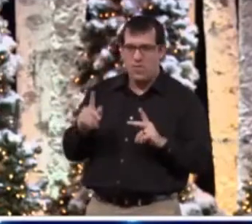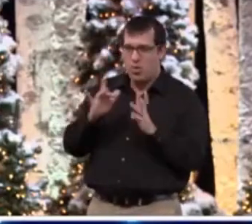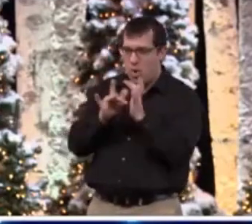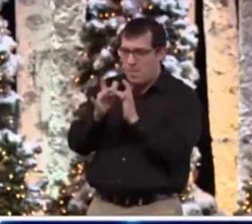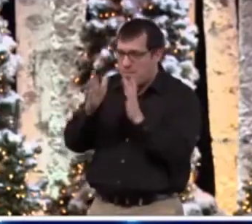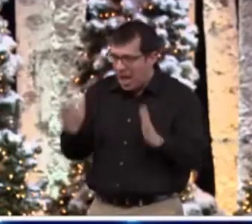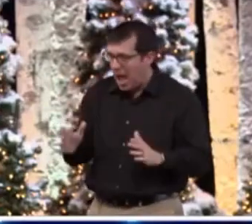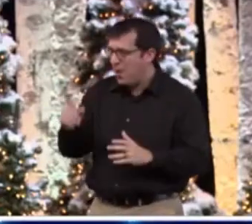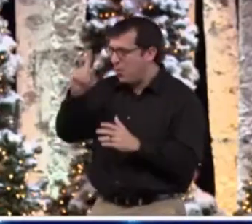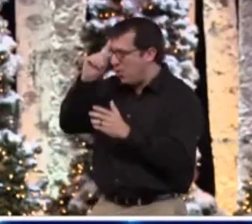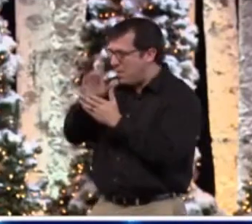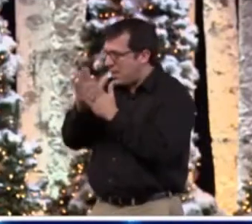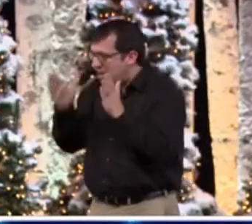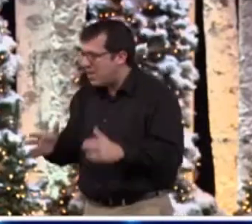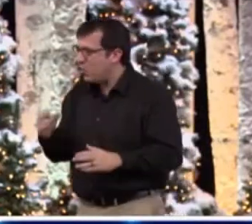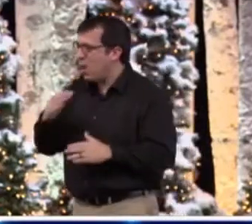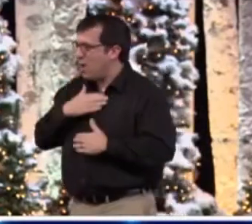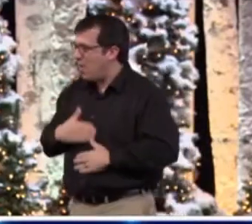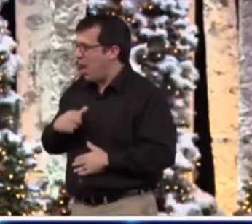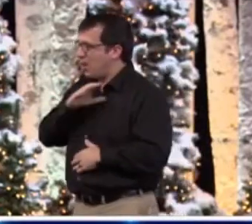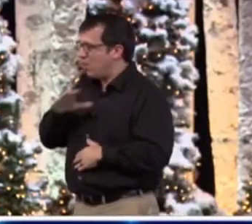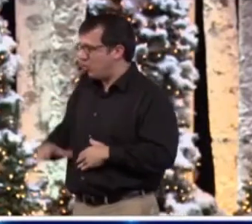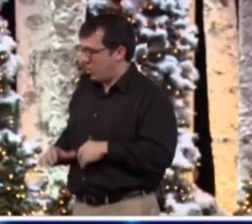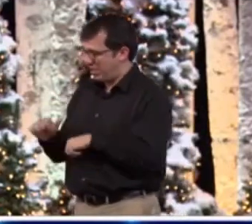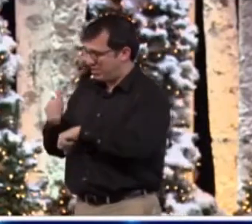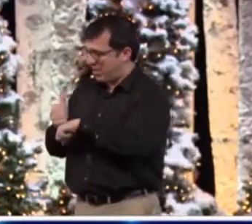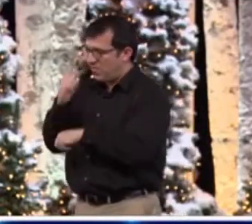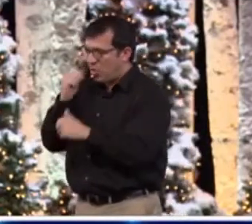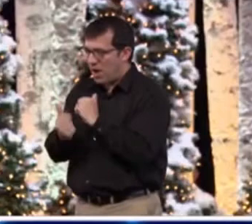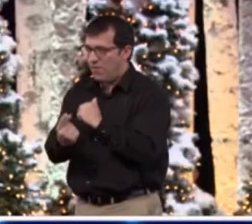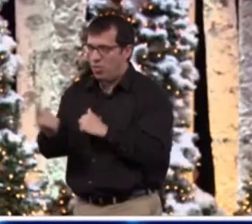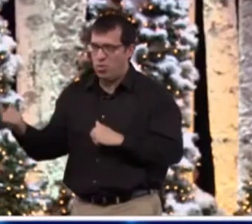ख्रीष्टको शरीरका लागि परिचालन गर्नुपर्छ।